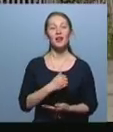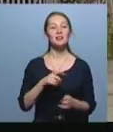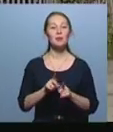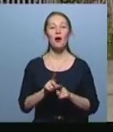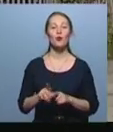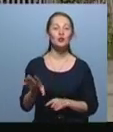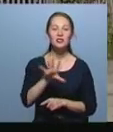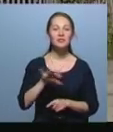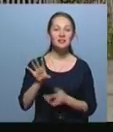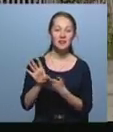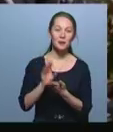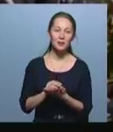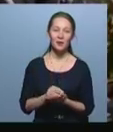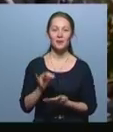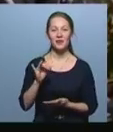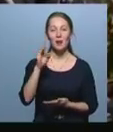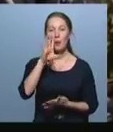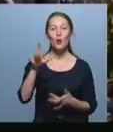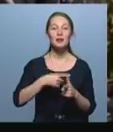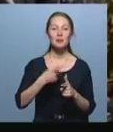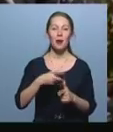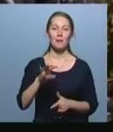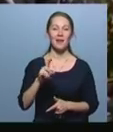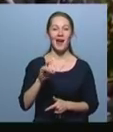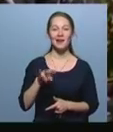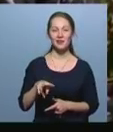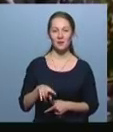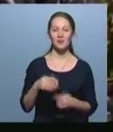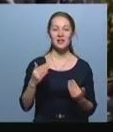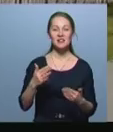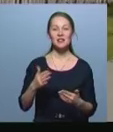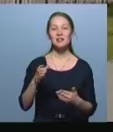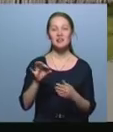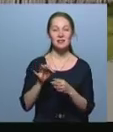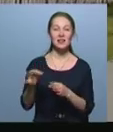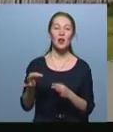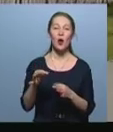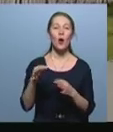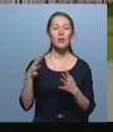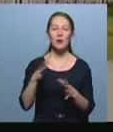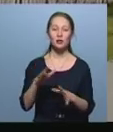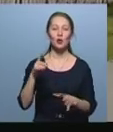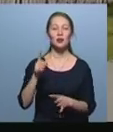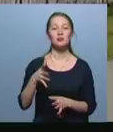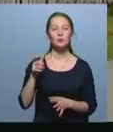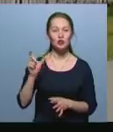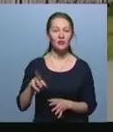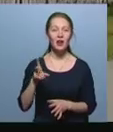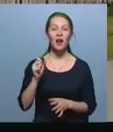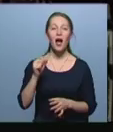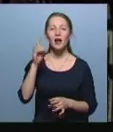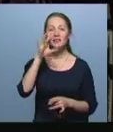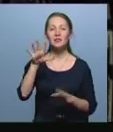И самое популярное мужское имя в Курье – Михаил. Село небольшое, жителей 3500 человек, а знаковых мест